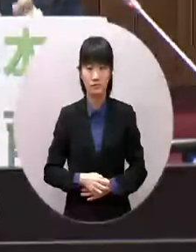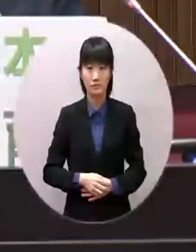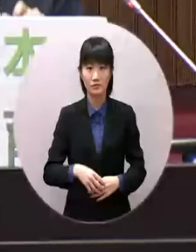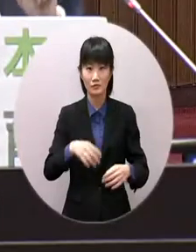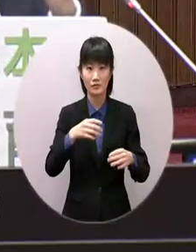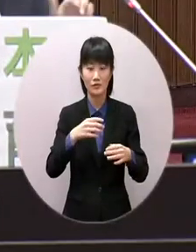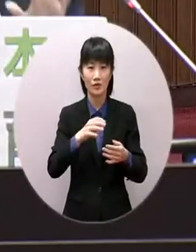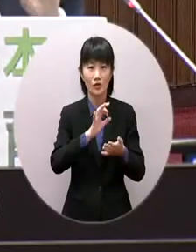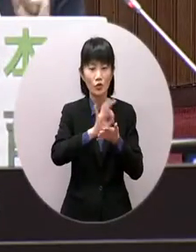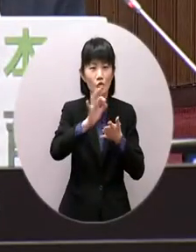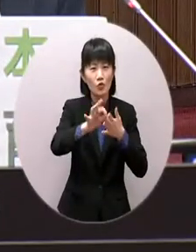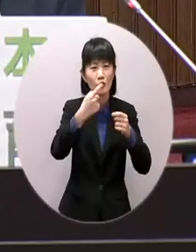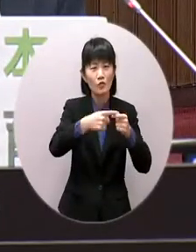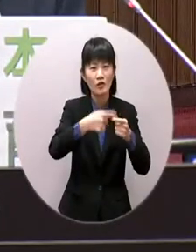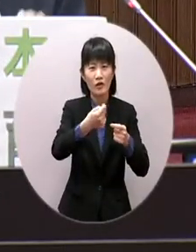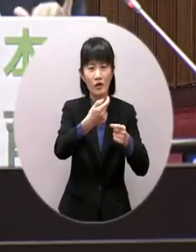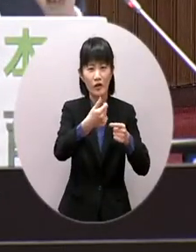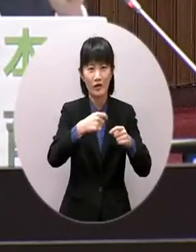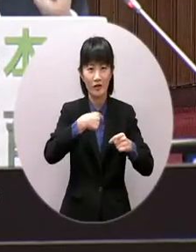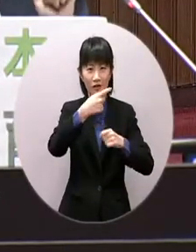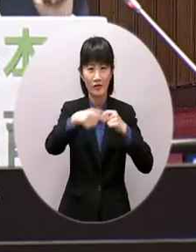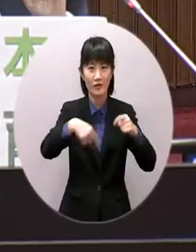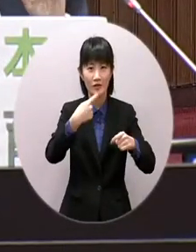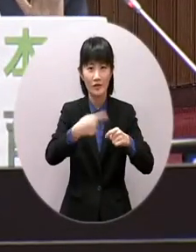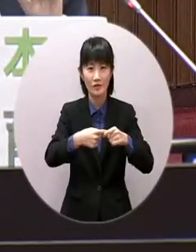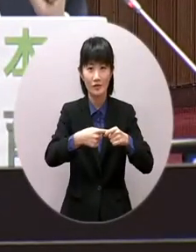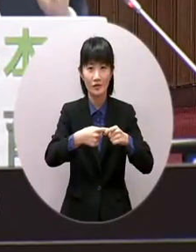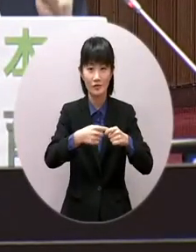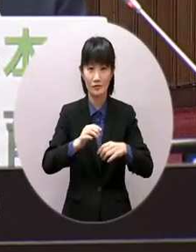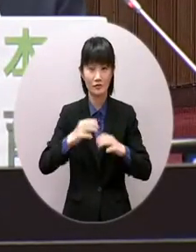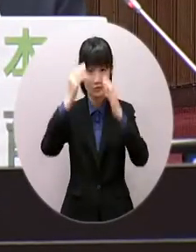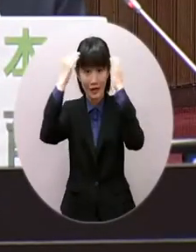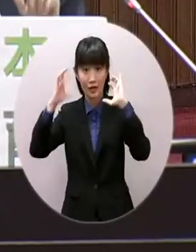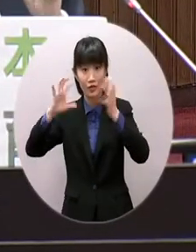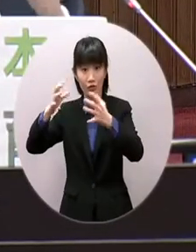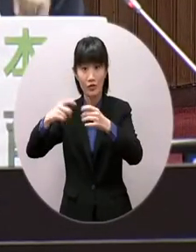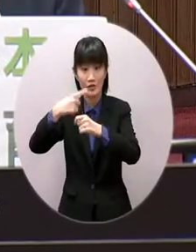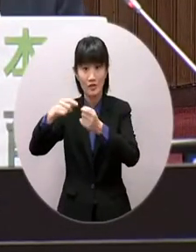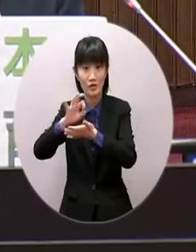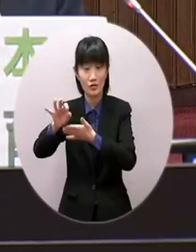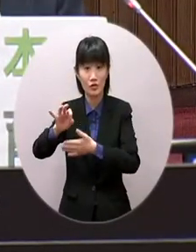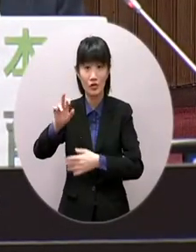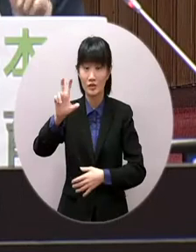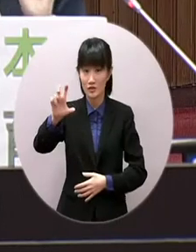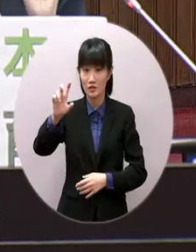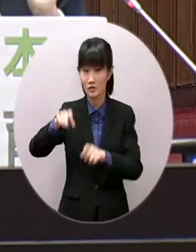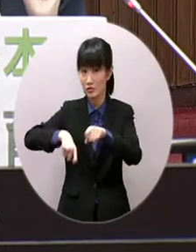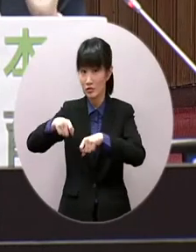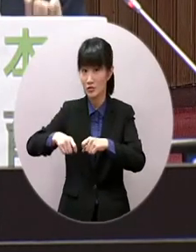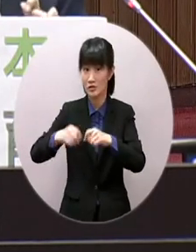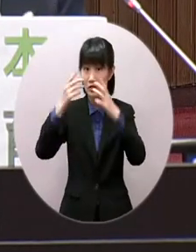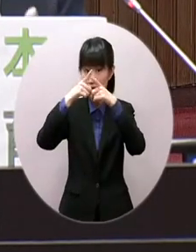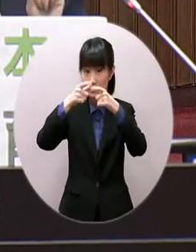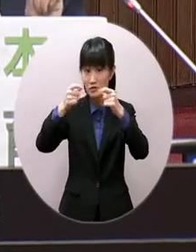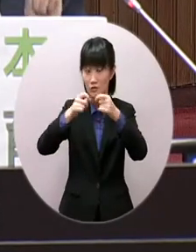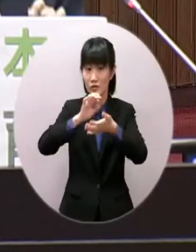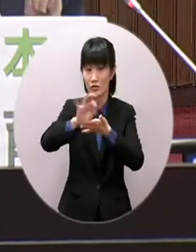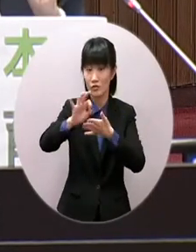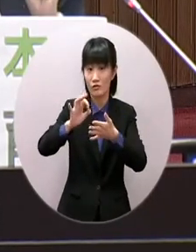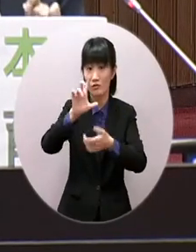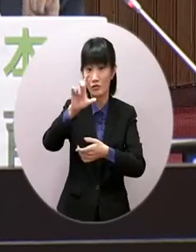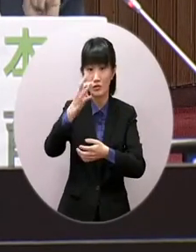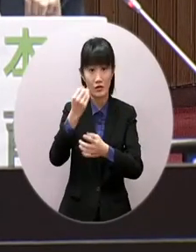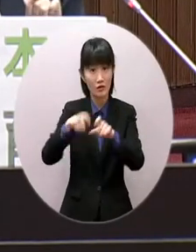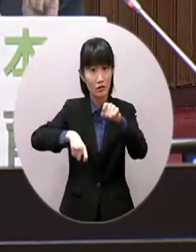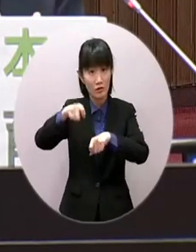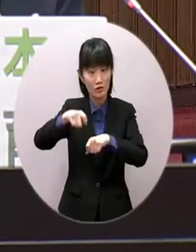这么少，我们一年才44公斤，德国有、不是，对不起，韩国有70公斤，日本有60几公斤，这个真的牵涉到即使